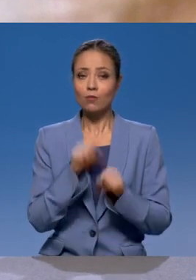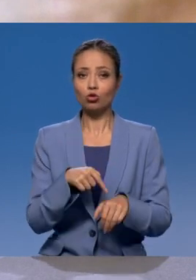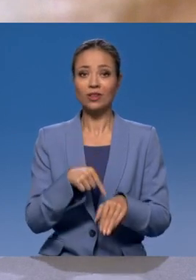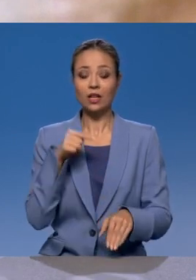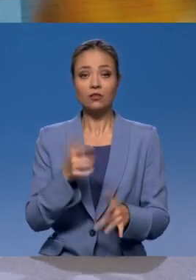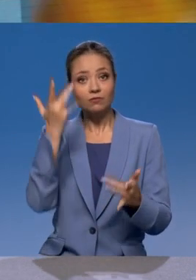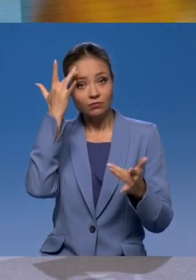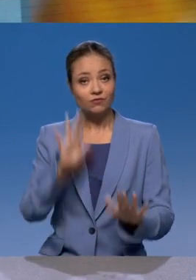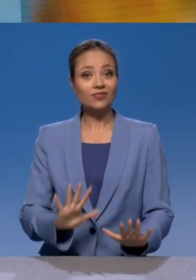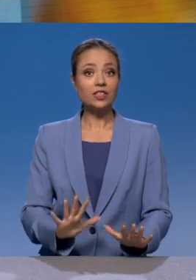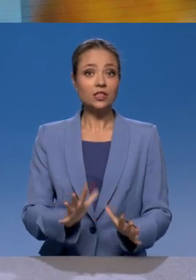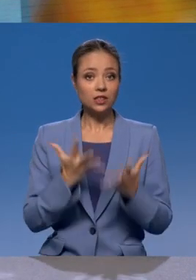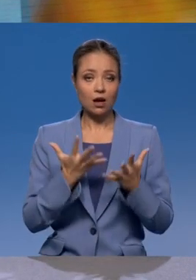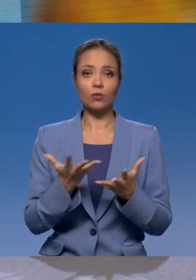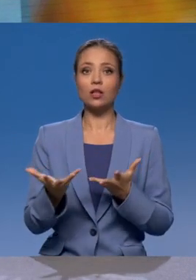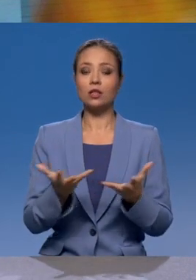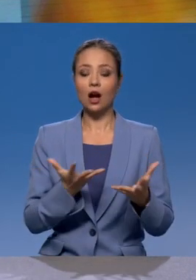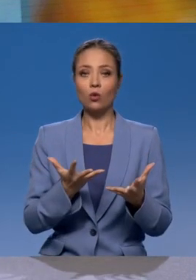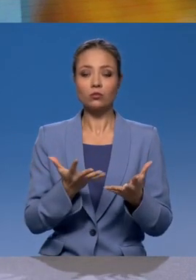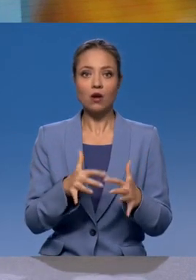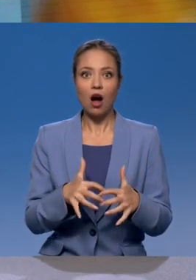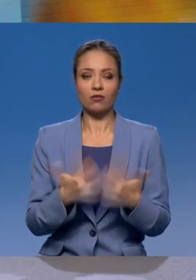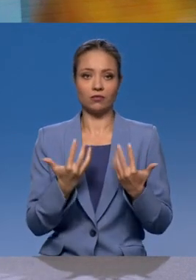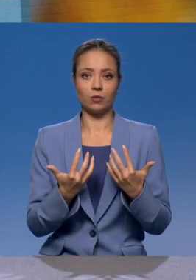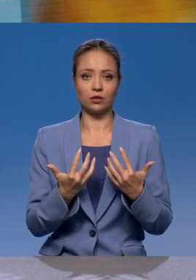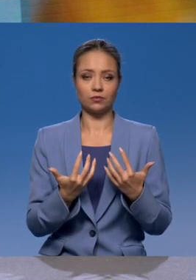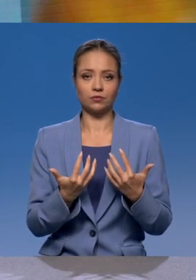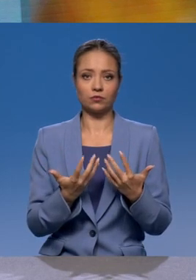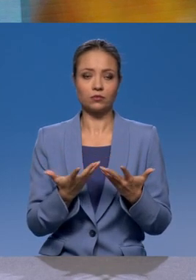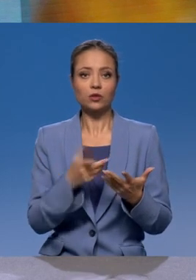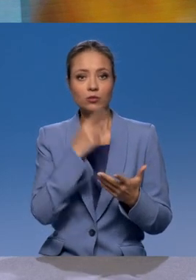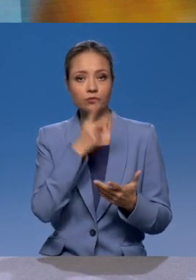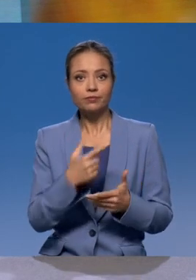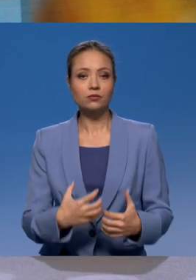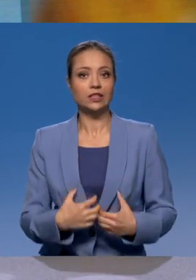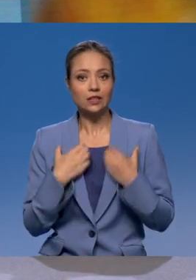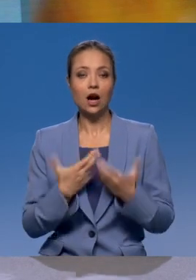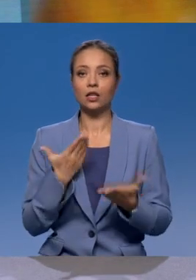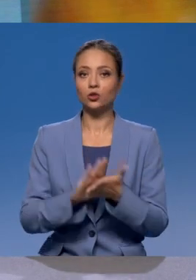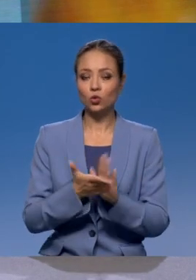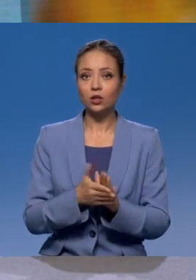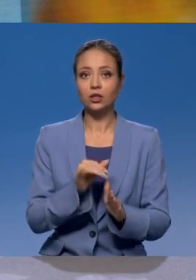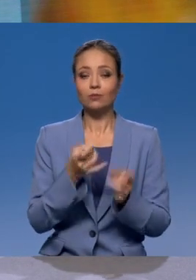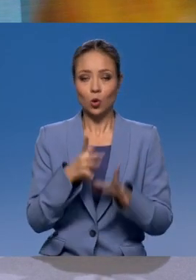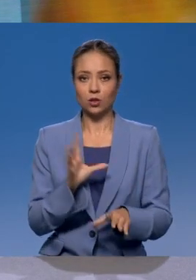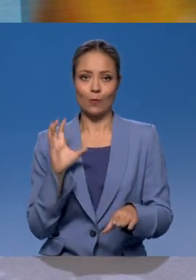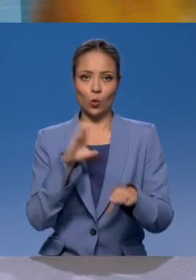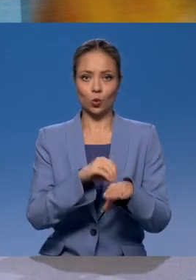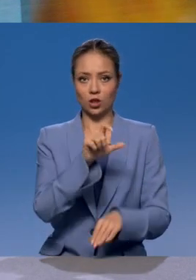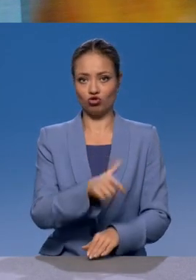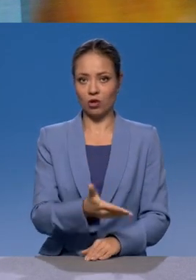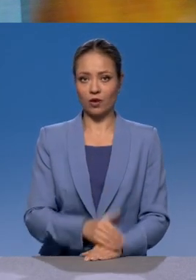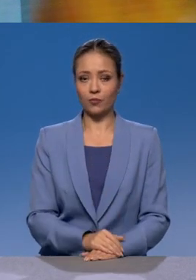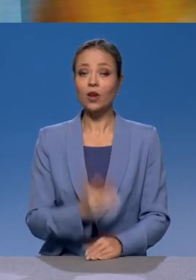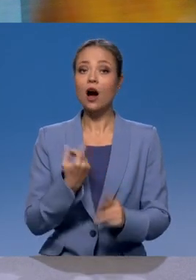внезапно на какой-то инстинктив, на какой-то страх или ситуацию, и просто покусать человека. А в этом